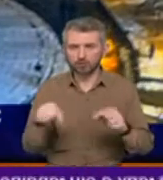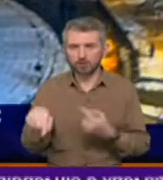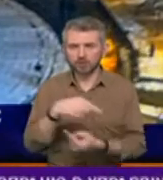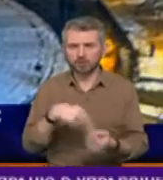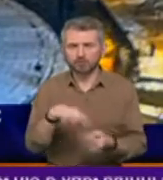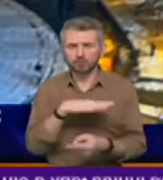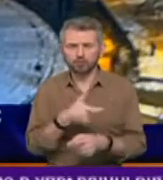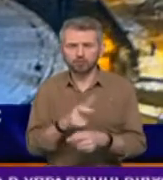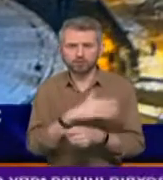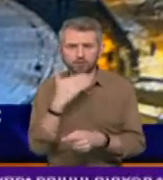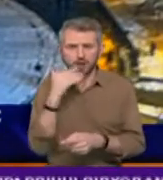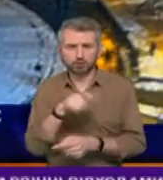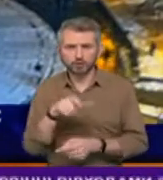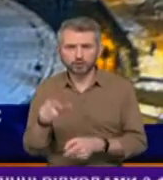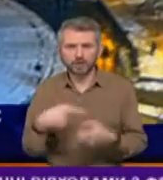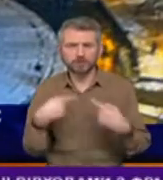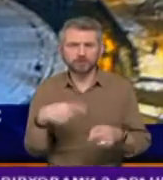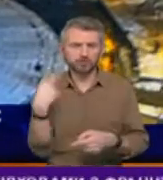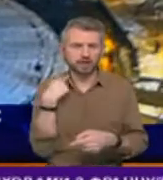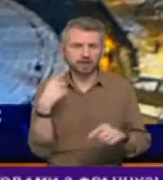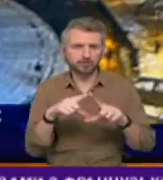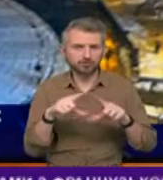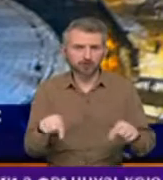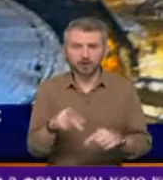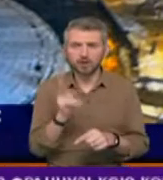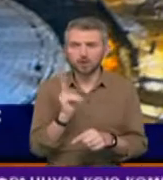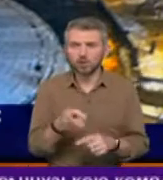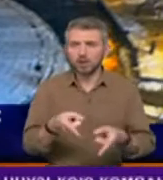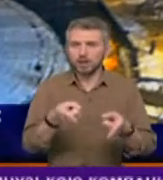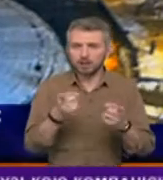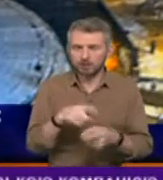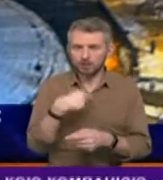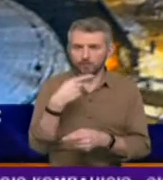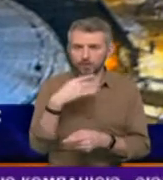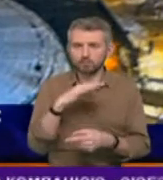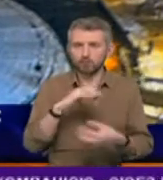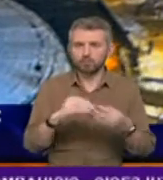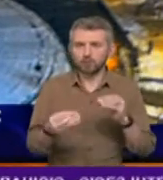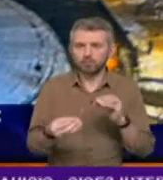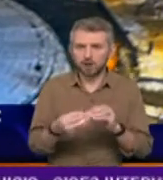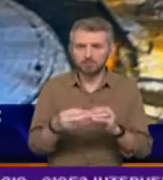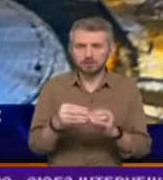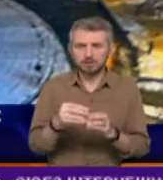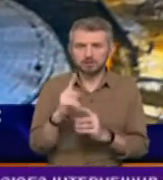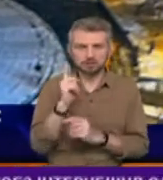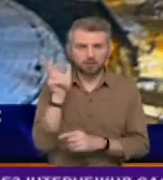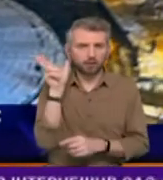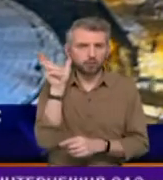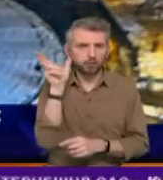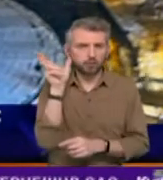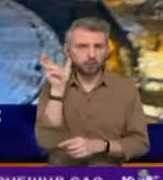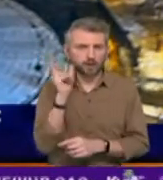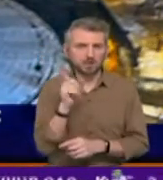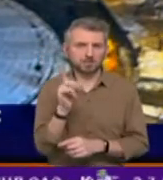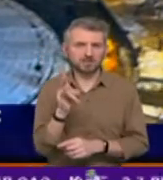ну, коригується з потребами суспільства, держави, я не знаю. Знаєте, у нас останні